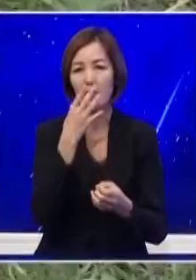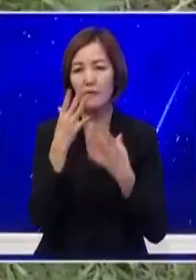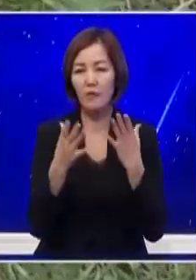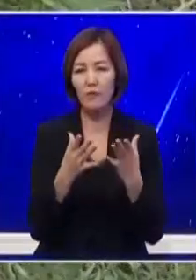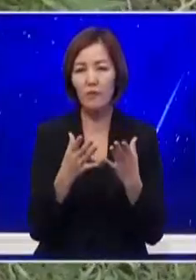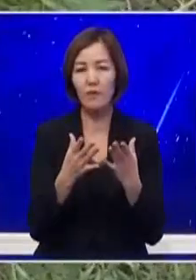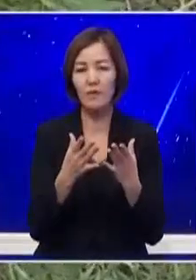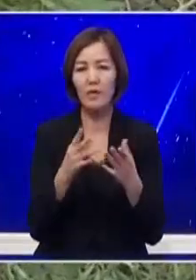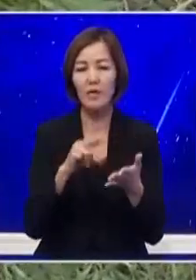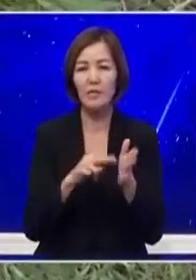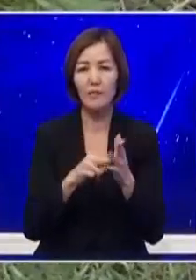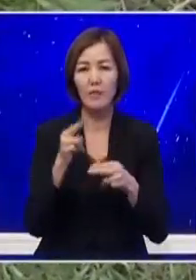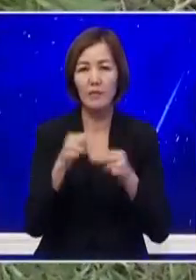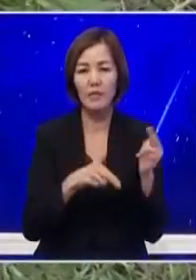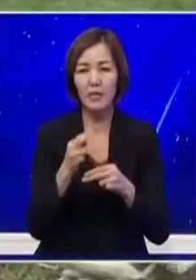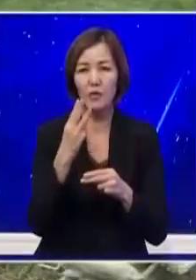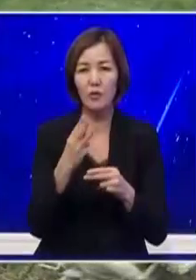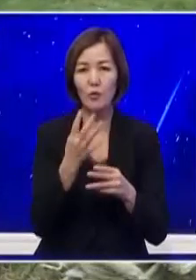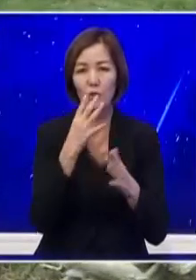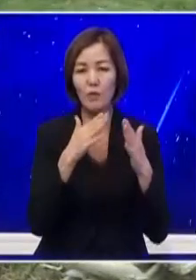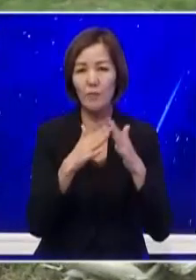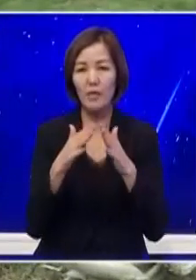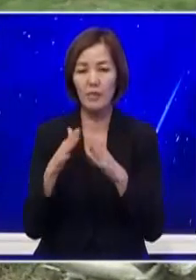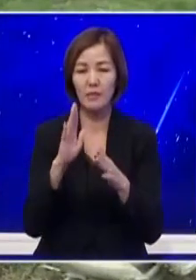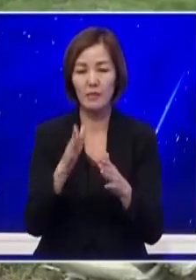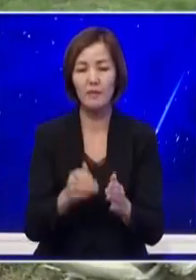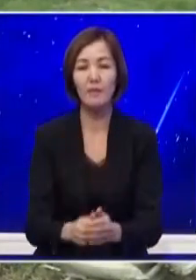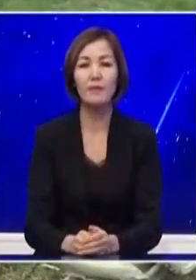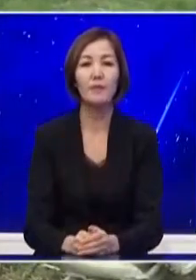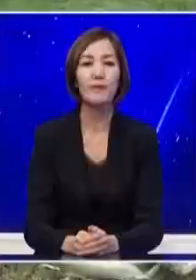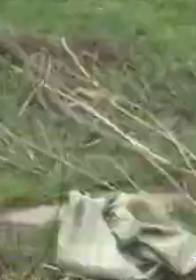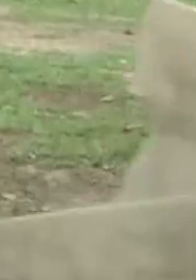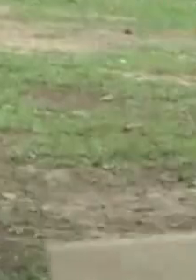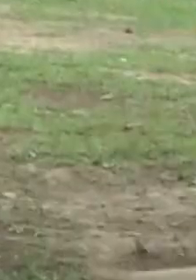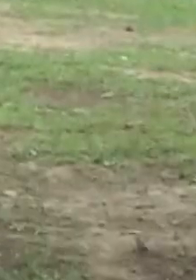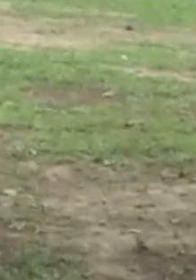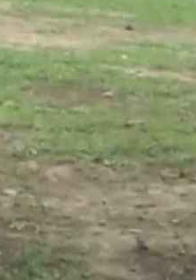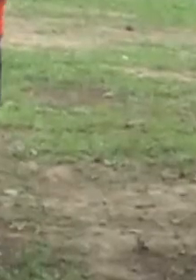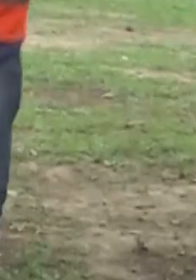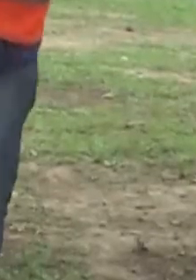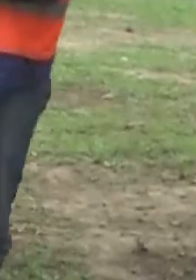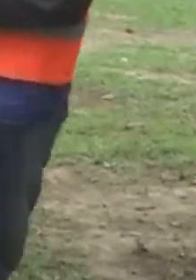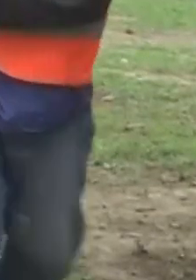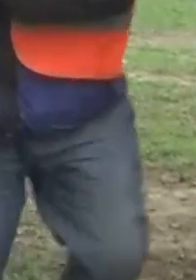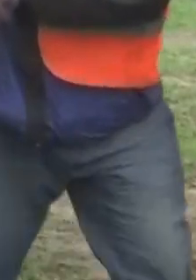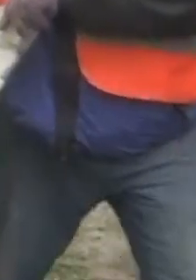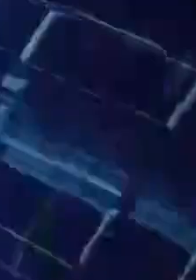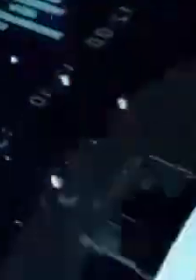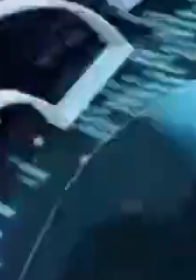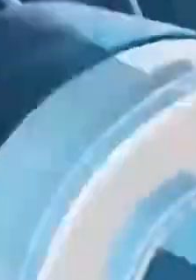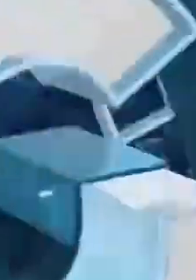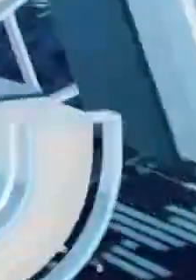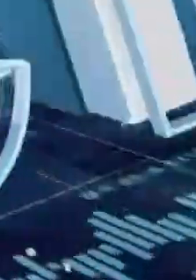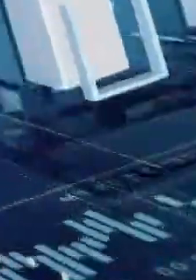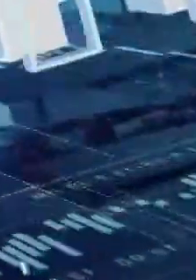Кроме того, запланировано строительство 3 теплиц. Кундузнур Мухамбетова, Ержан Дюсен, телеканал Жетсу, Талдыкурган.